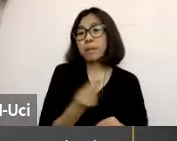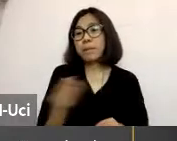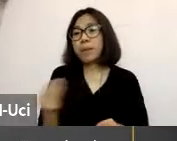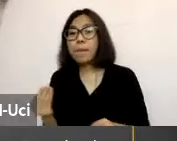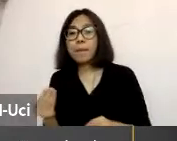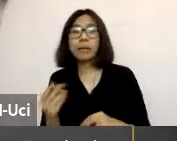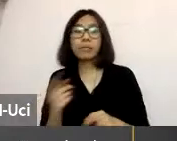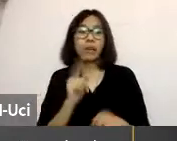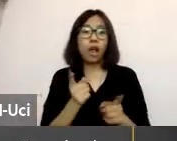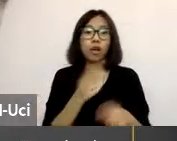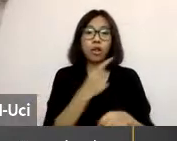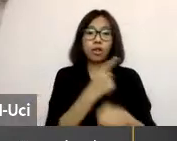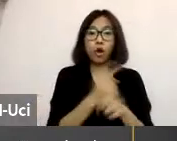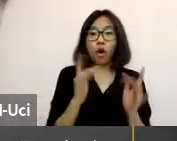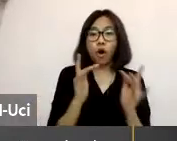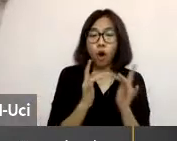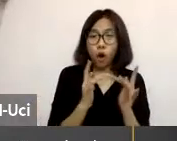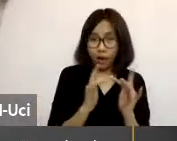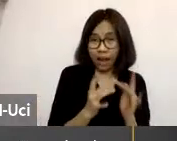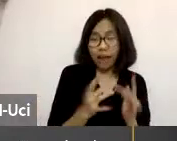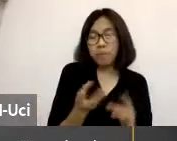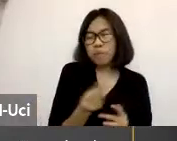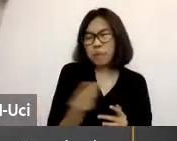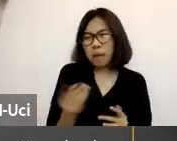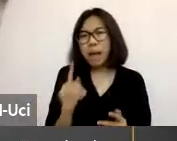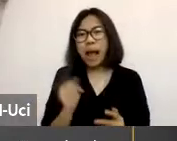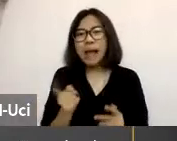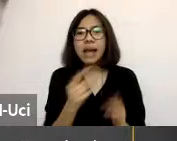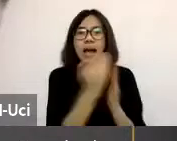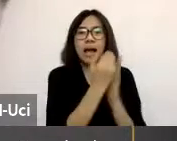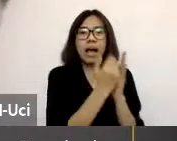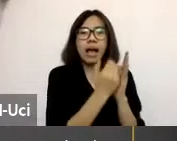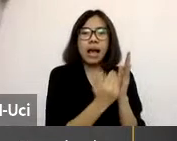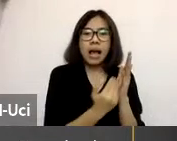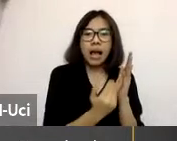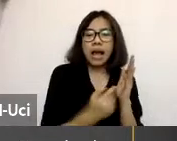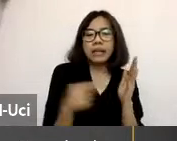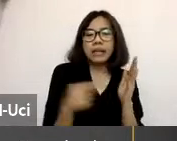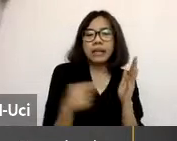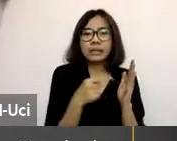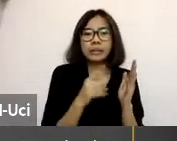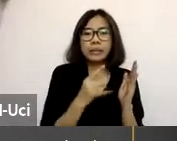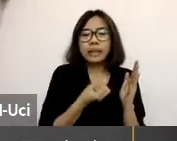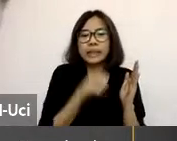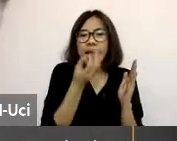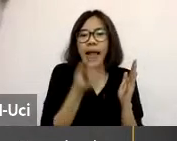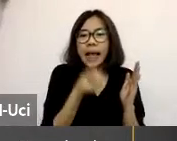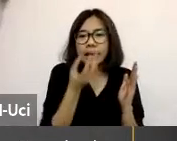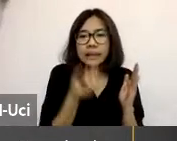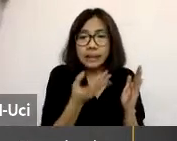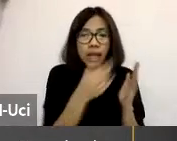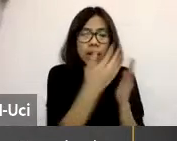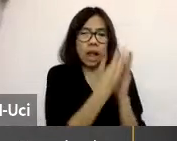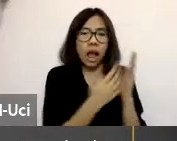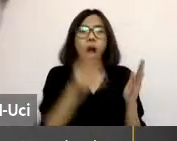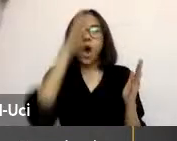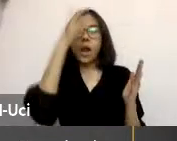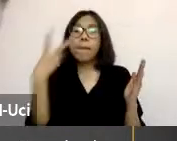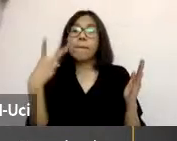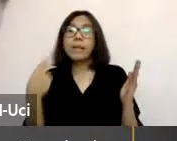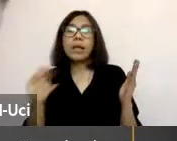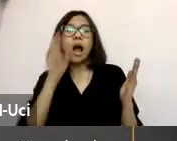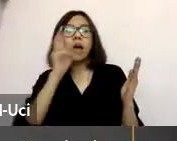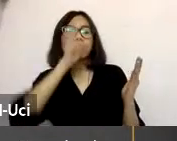ecommerce itu yang klausula baku nya bersifat eksplorasi Nah kalau ada di kami sendirinya